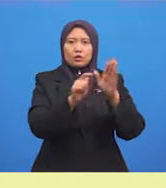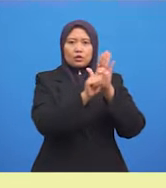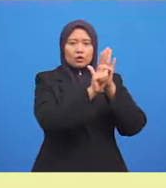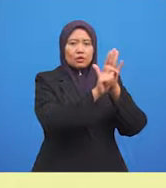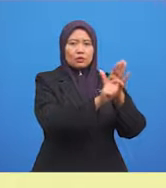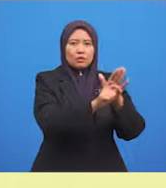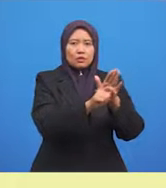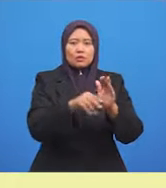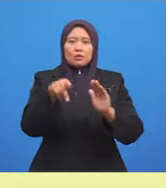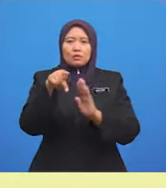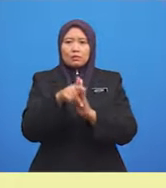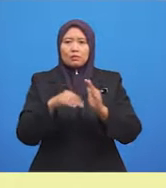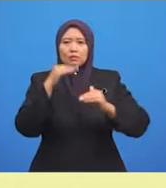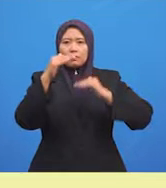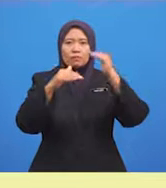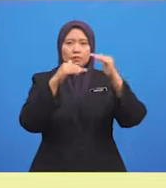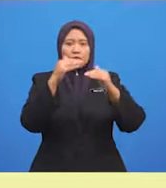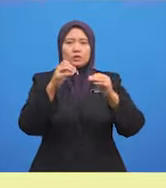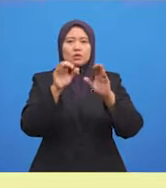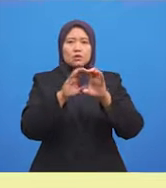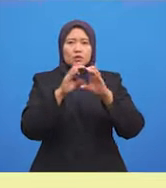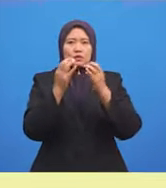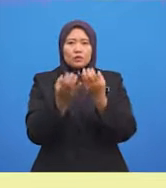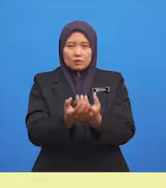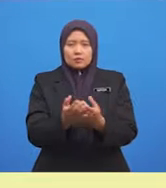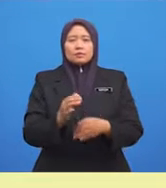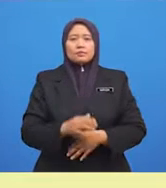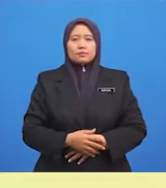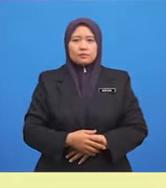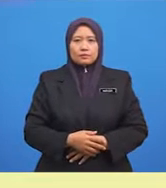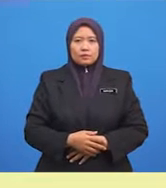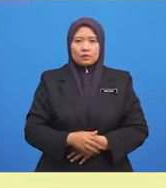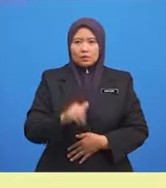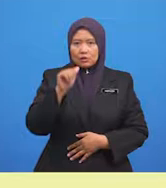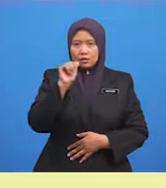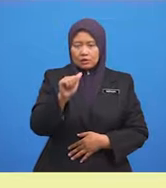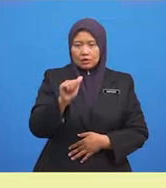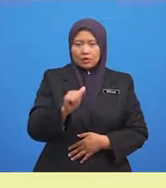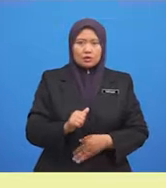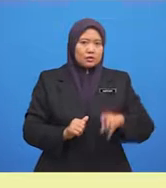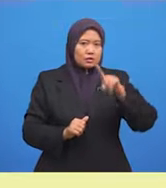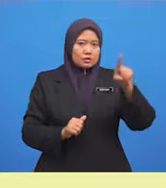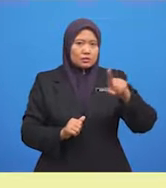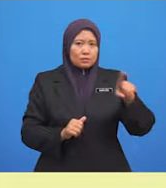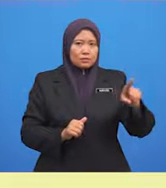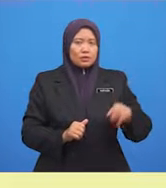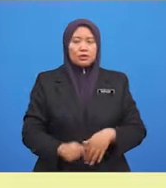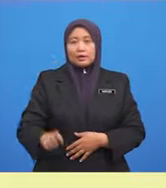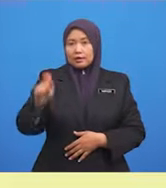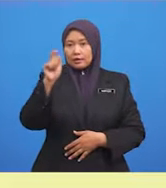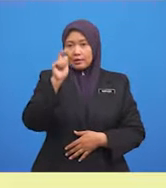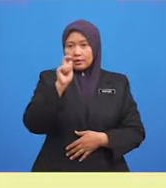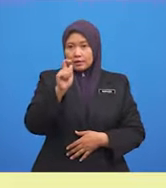tanda pembina set. Di sini, A ialah X, di mana